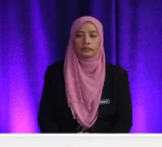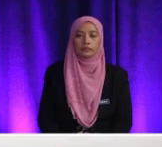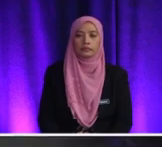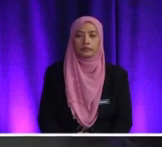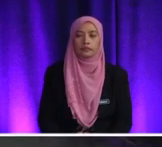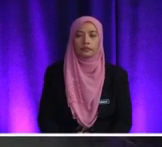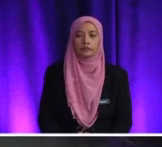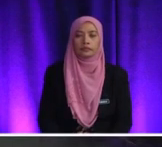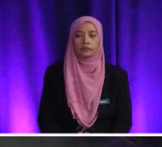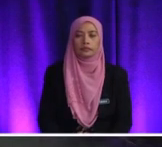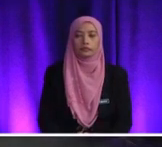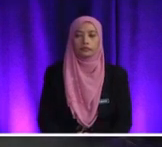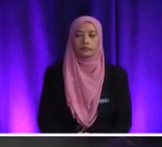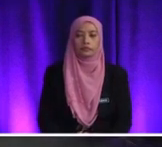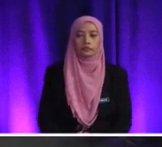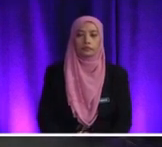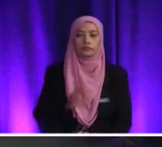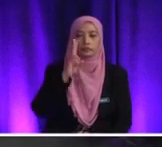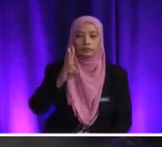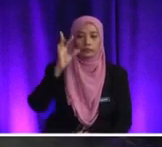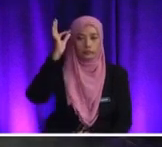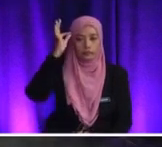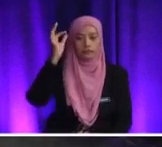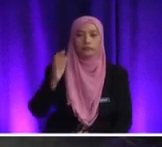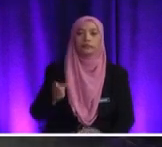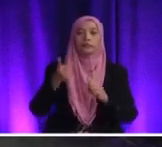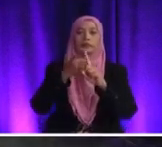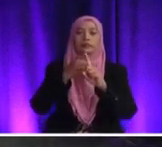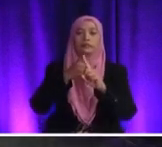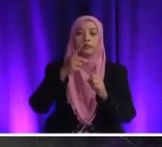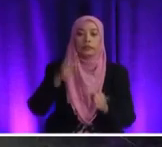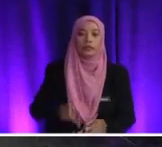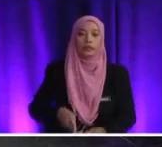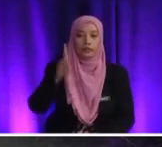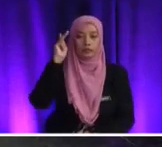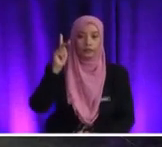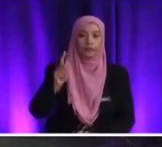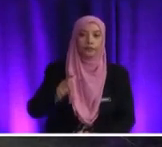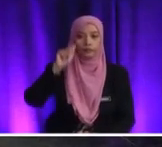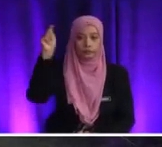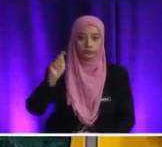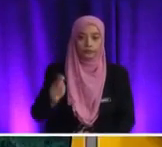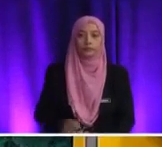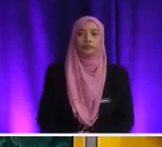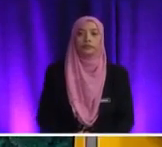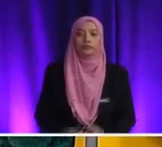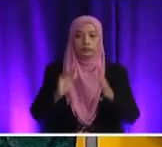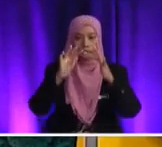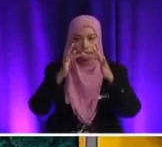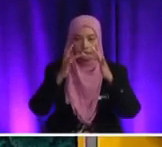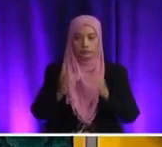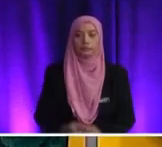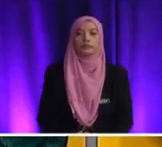ah bagaimana ide disini Dedek yaitu menguasai teknologi maklumat dan komunikasi dan satu